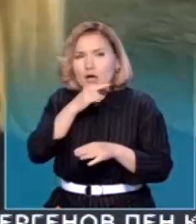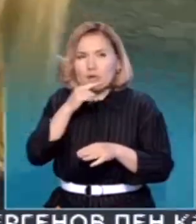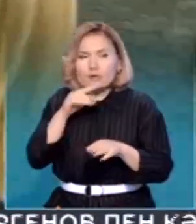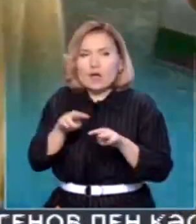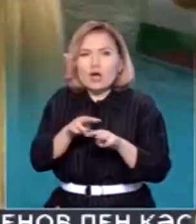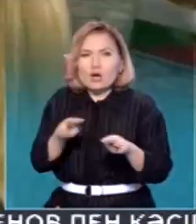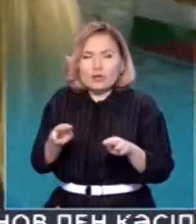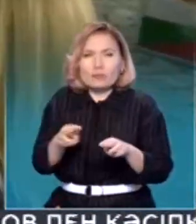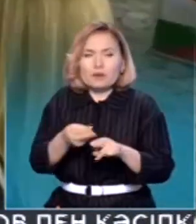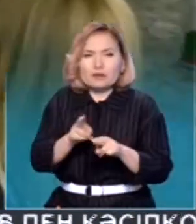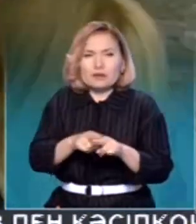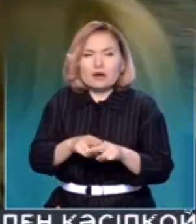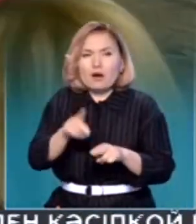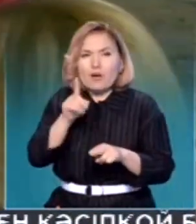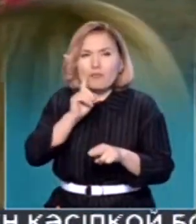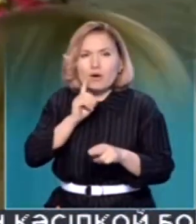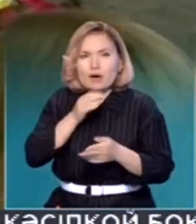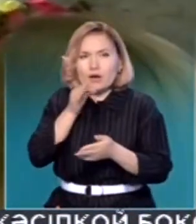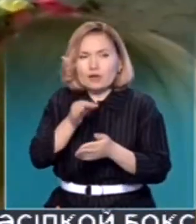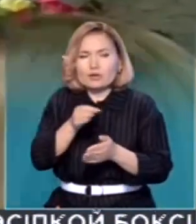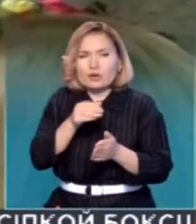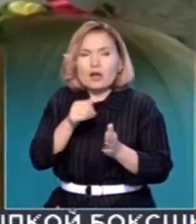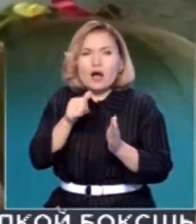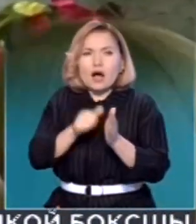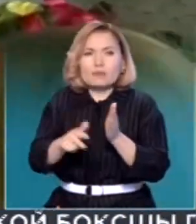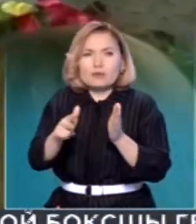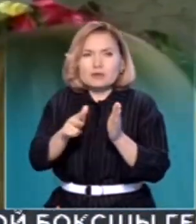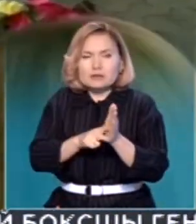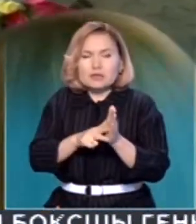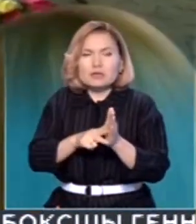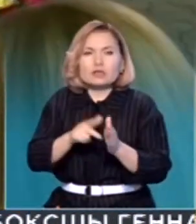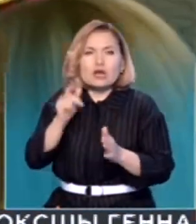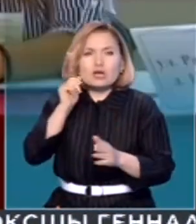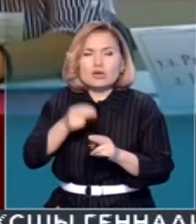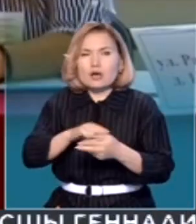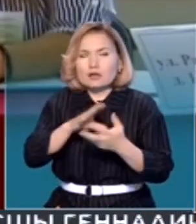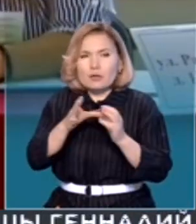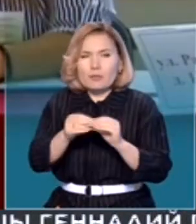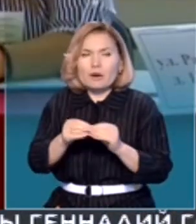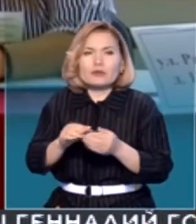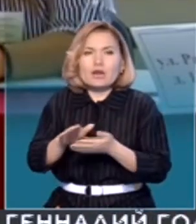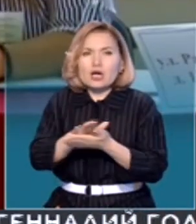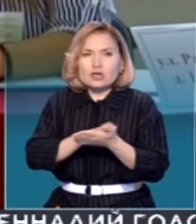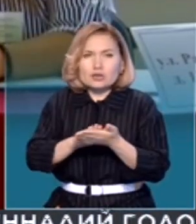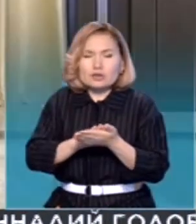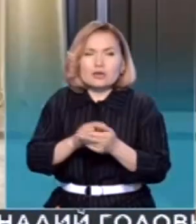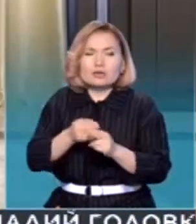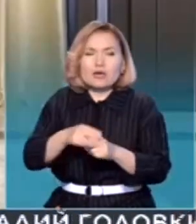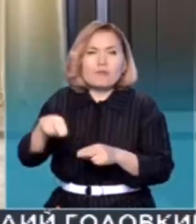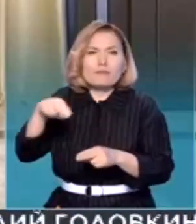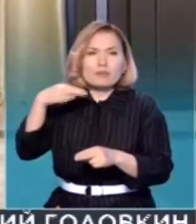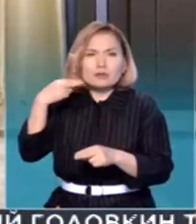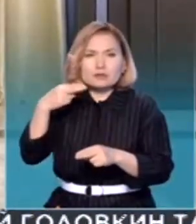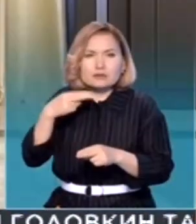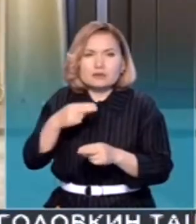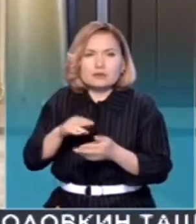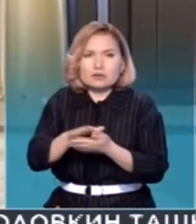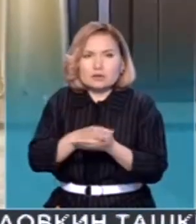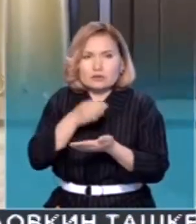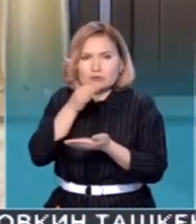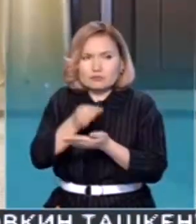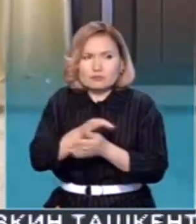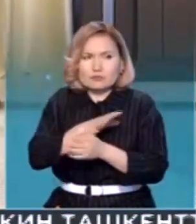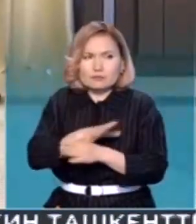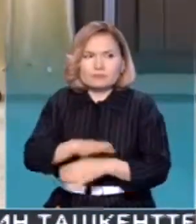шақырды. Алайда 68 жастағы Лукашенконың кеңсесі президенттің жағдайына қатысты әзірге ешқандай түсініктеме бермей отыр.